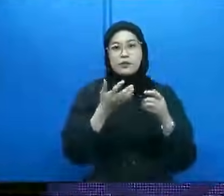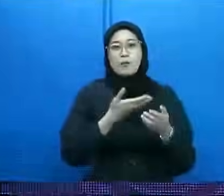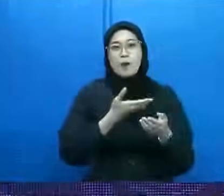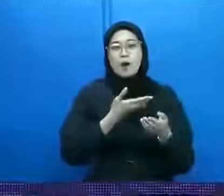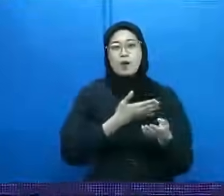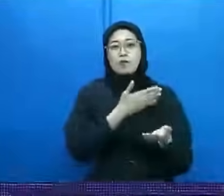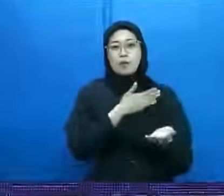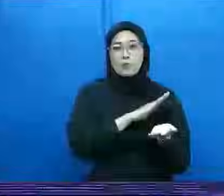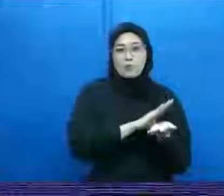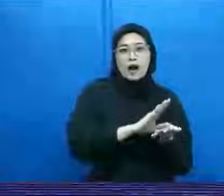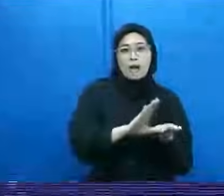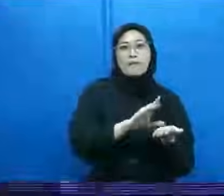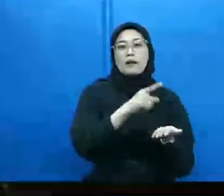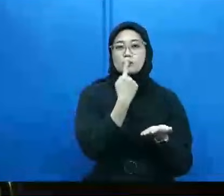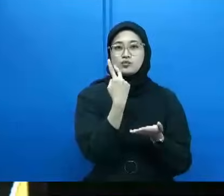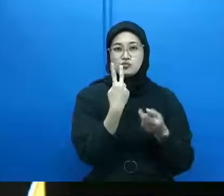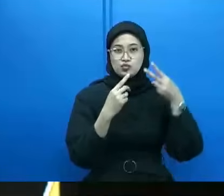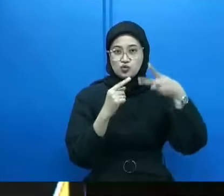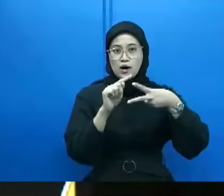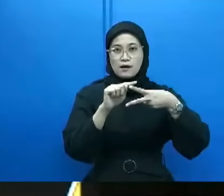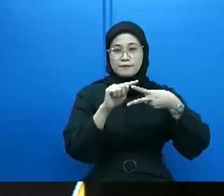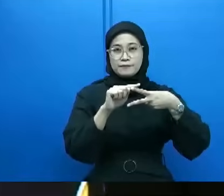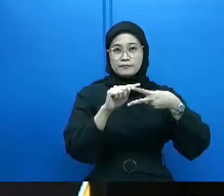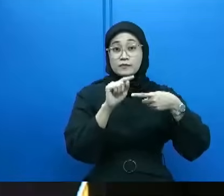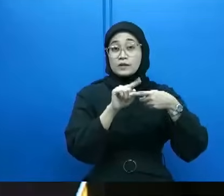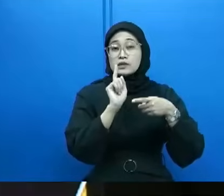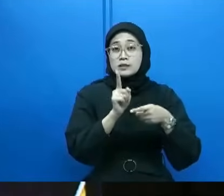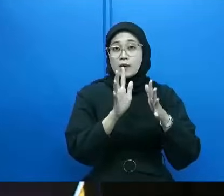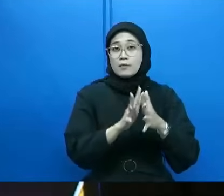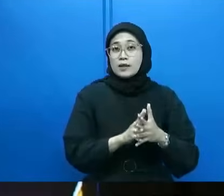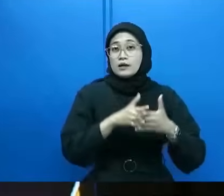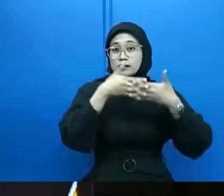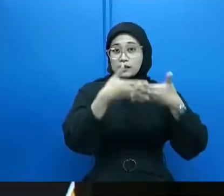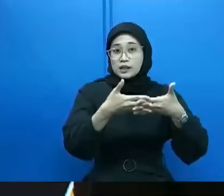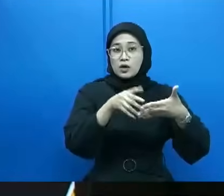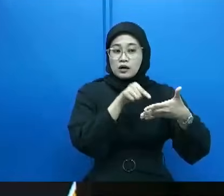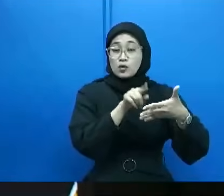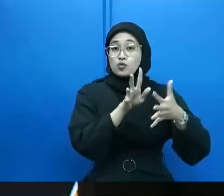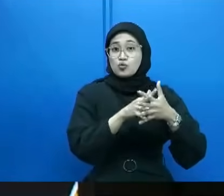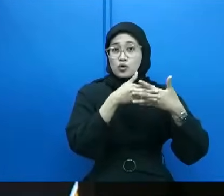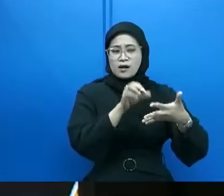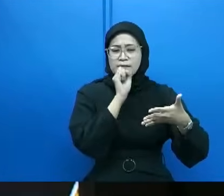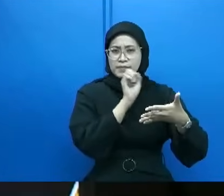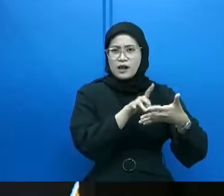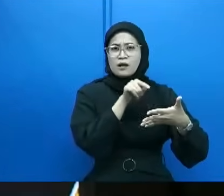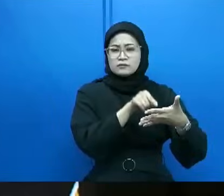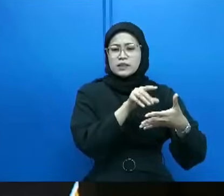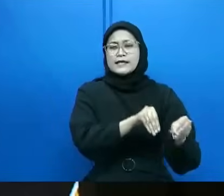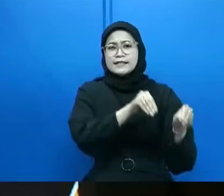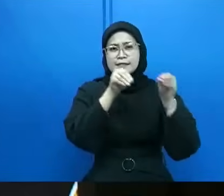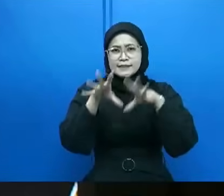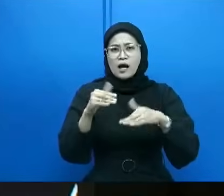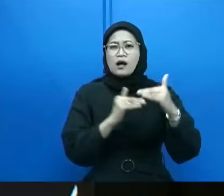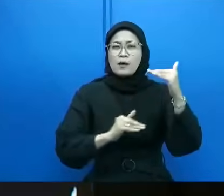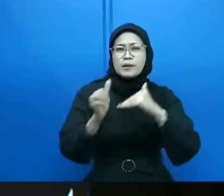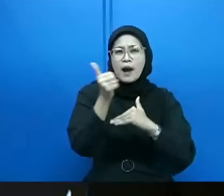Satu ajaran dari Al-Quran yang meminta setiap muslim berhijrah, hijrah, hijrah, hijrah jadi lebih baik. Dan yang